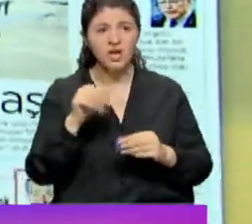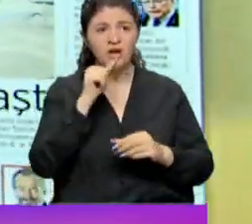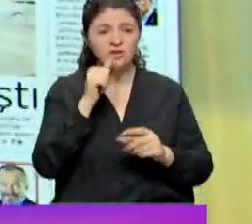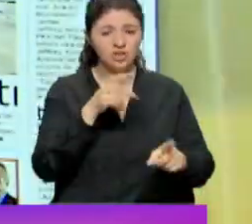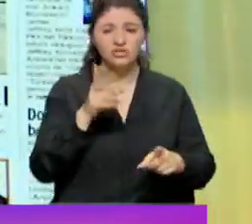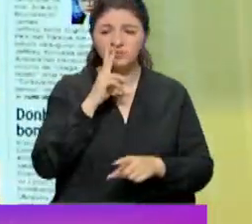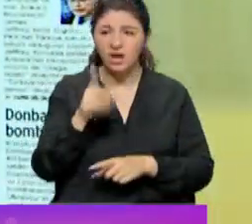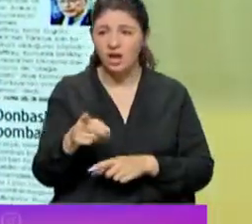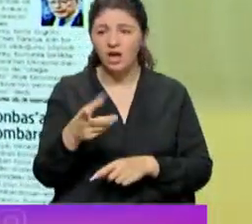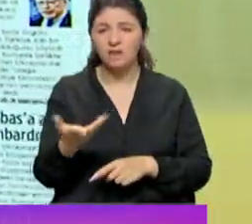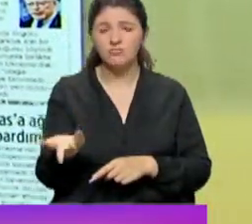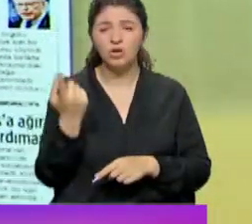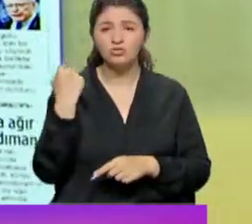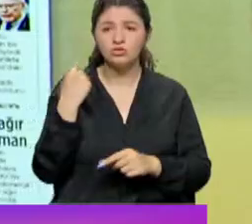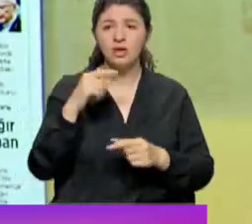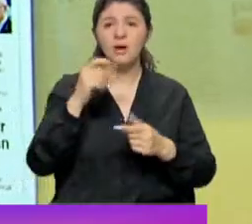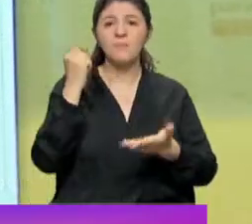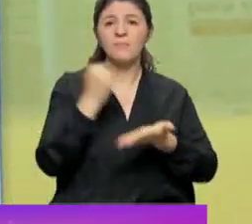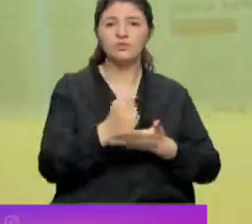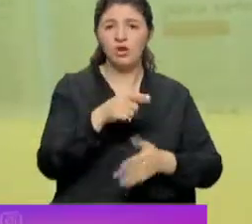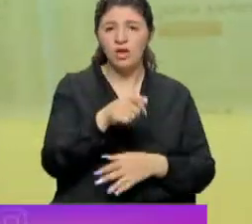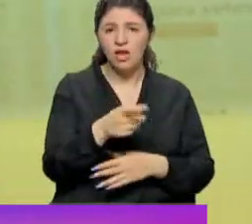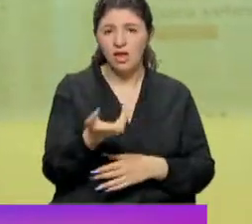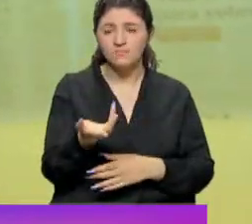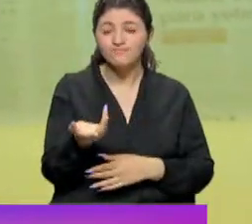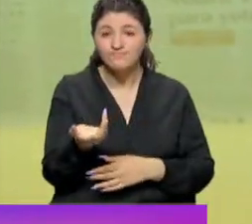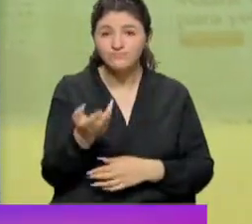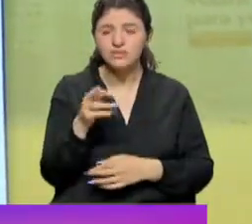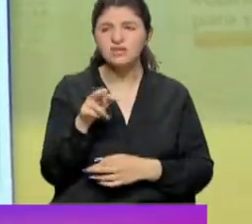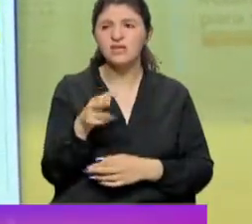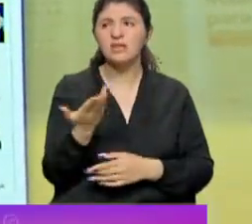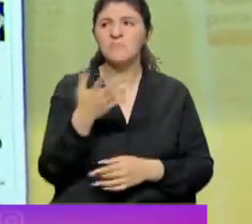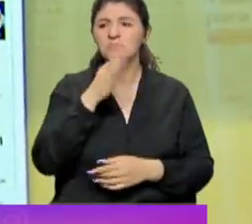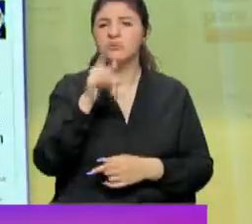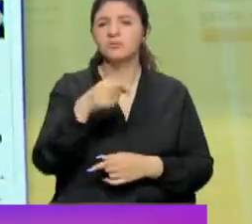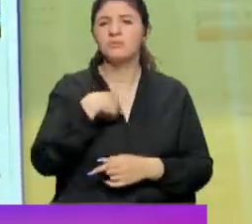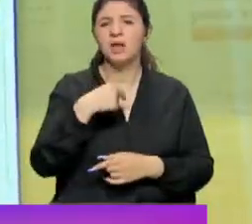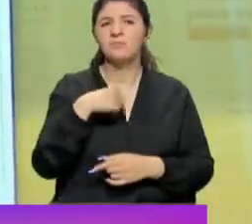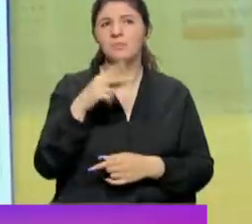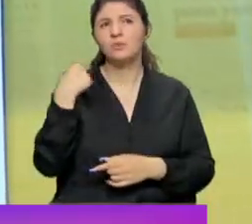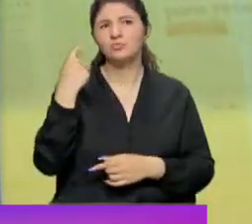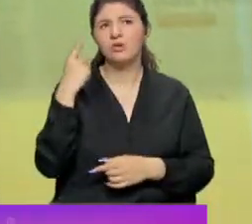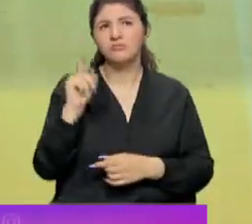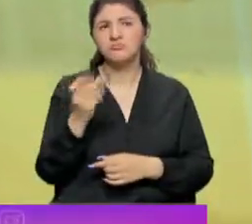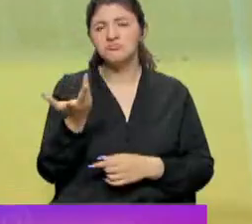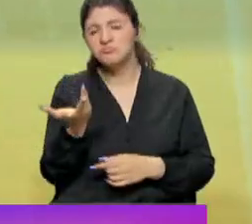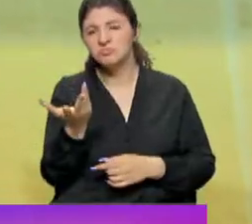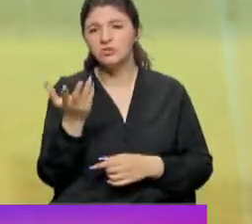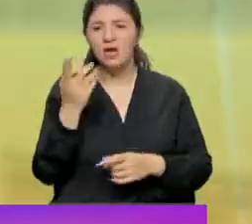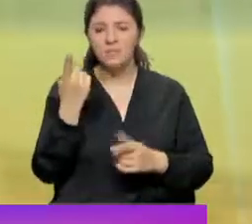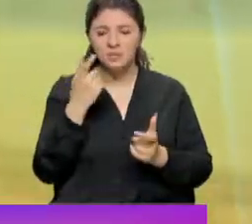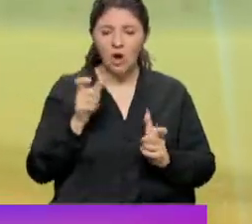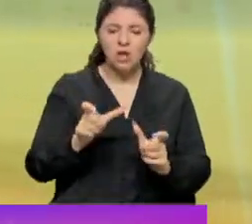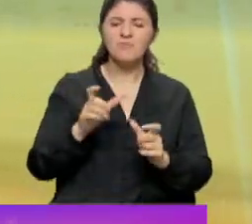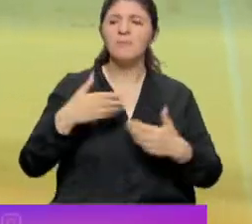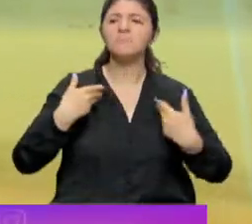alkollü içkiye sigaraya dün bandrole bu adeta Bilmiyorum siz de benim gibi düşünüyorsunuz önlem